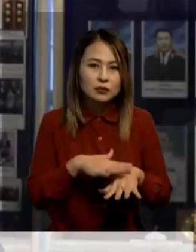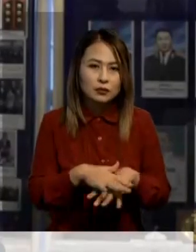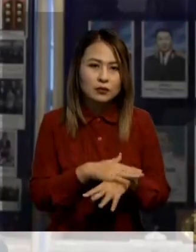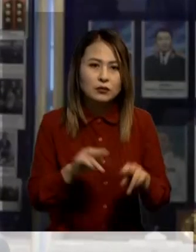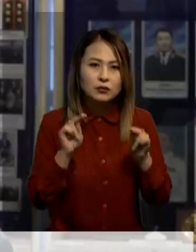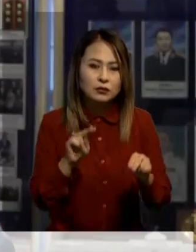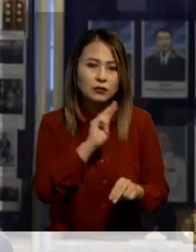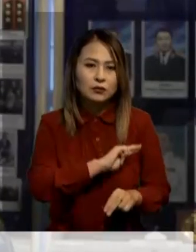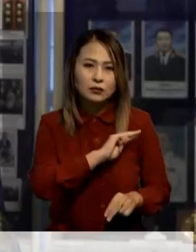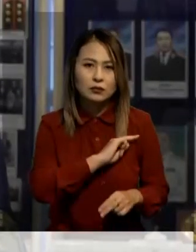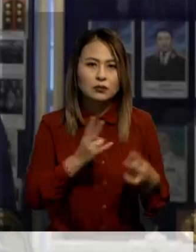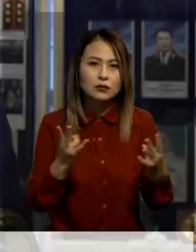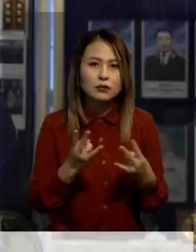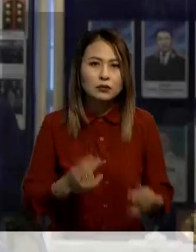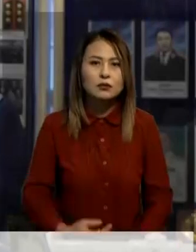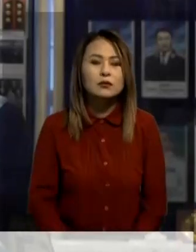адал қызмет ету керек.